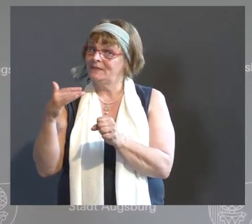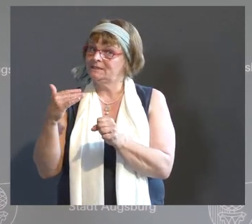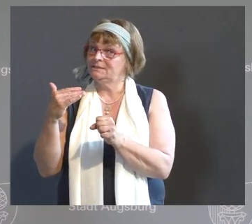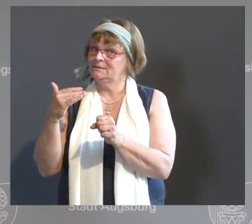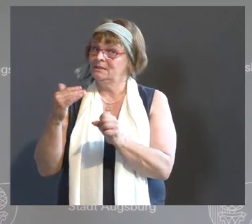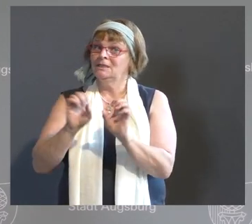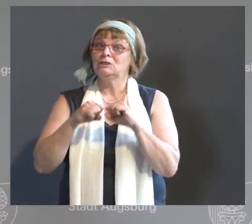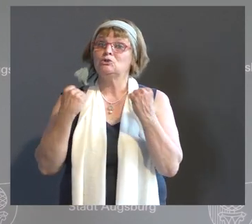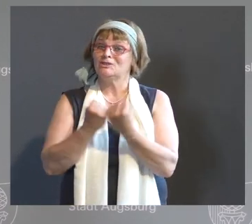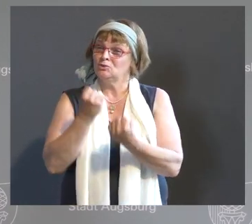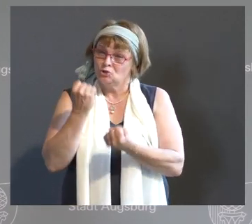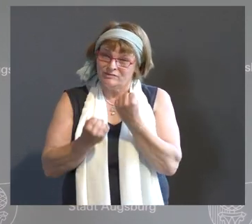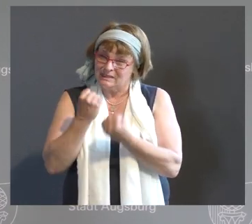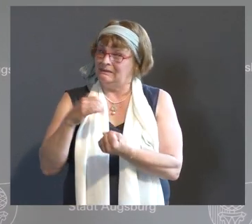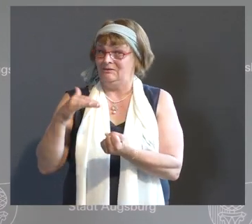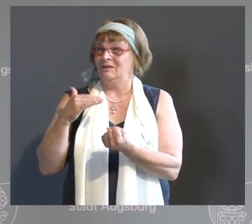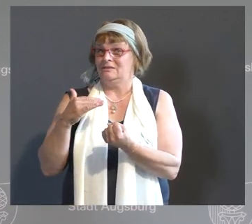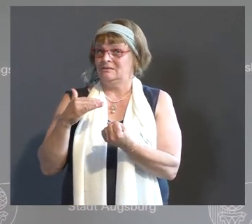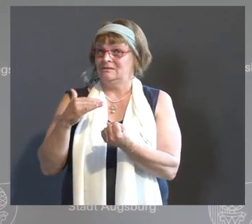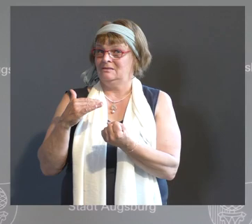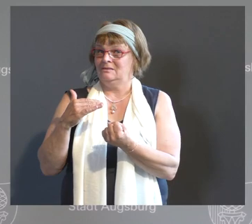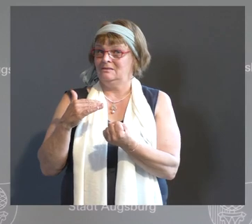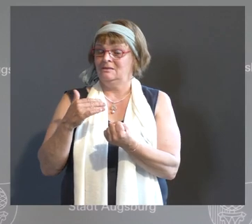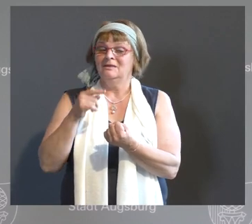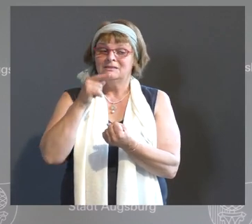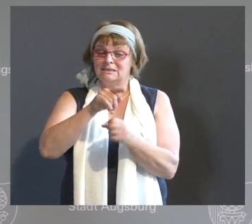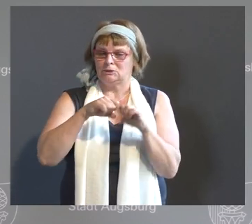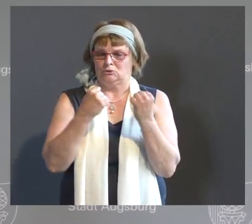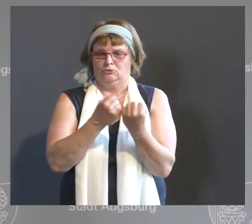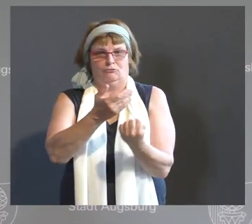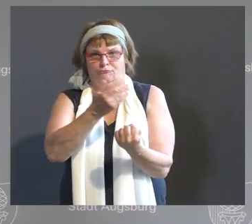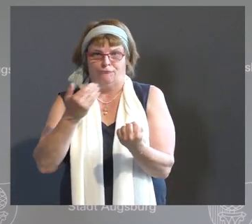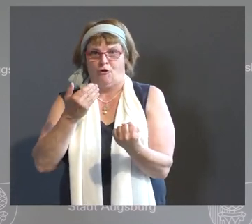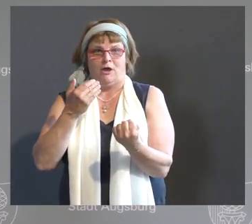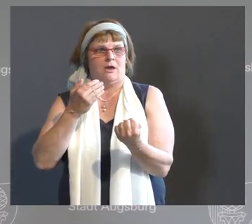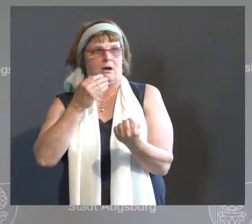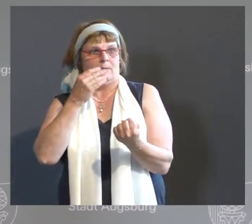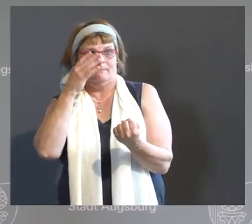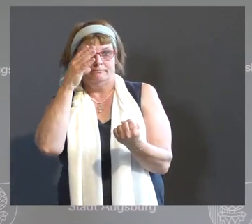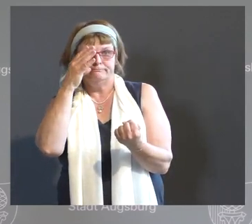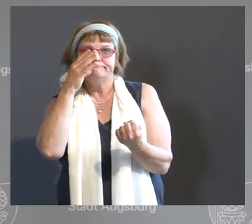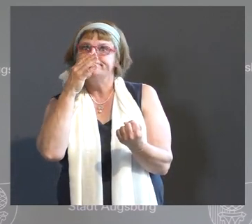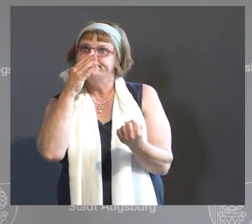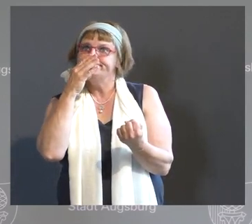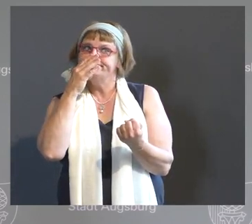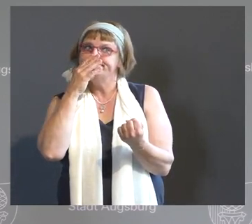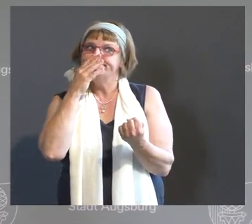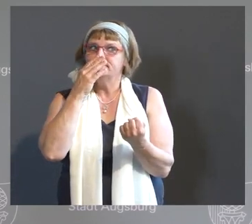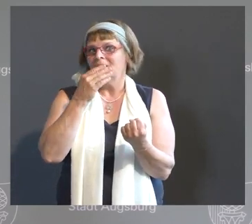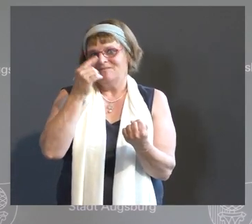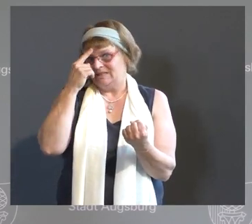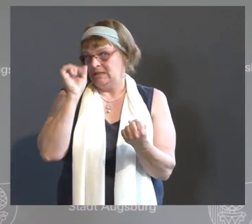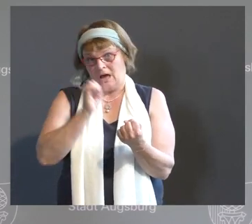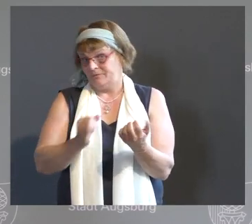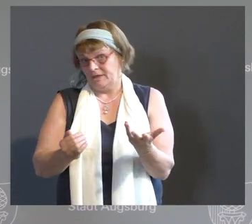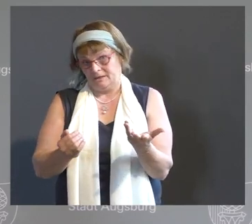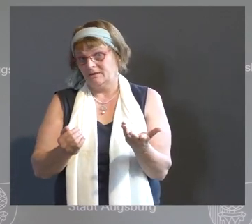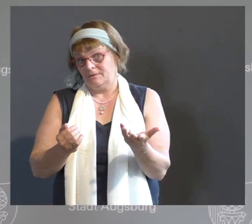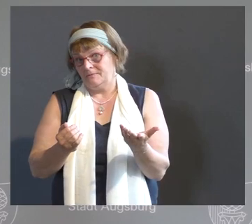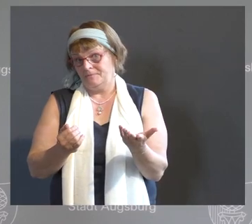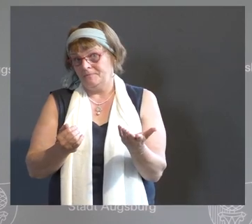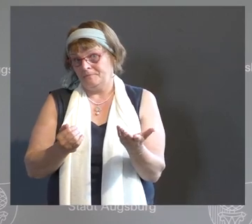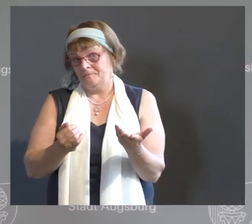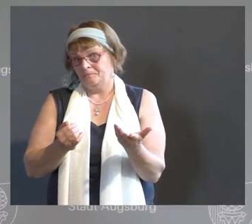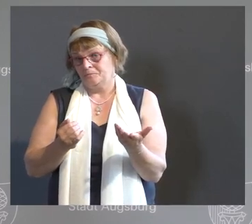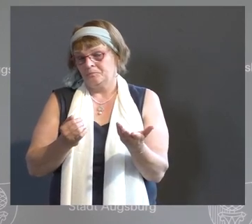Lage, die so nicht vorherzusehen war aus meiner Bewertung, die aber durch die Präsenz der Polizei und auch durch die gedankliche Vorbereitung dann